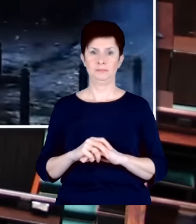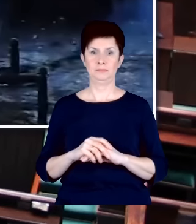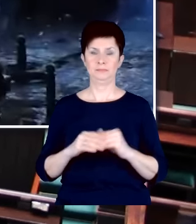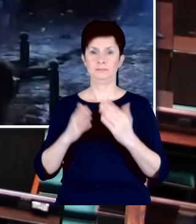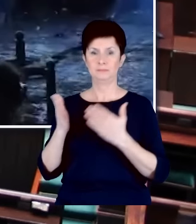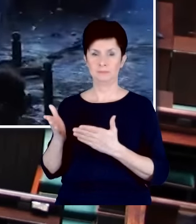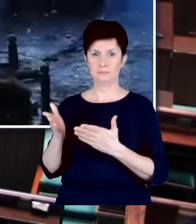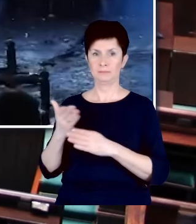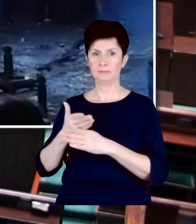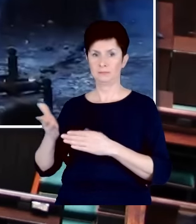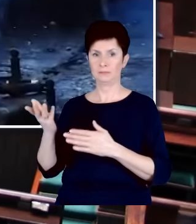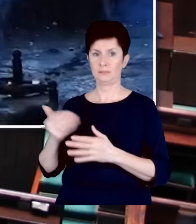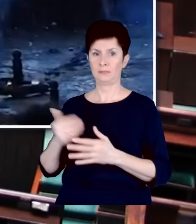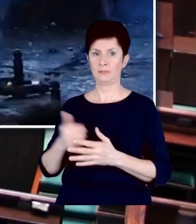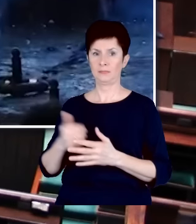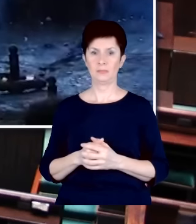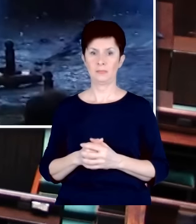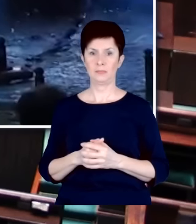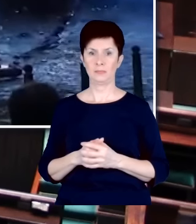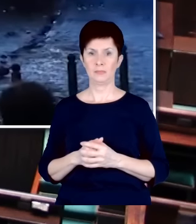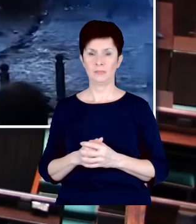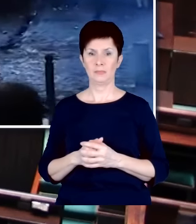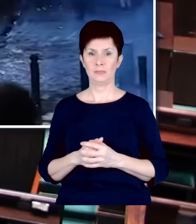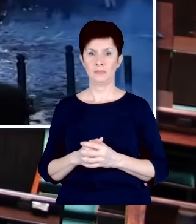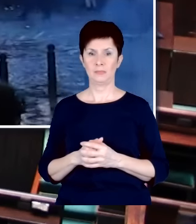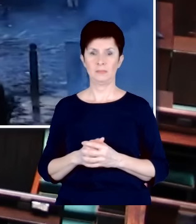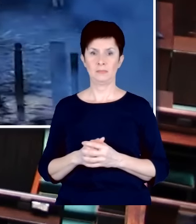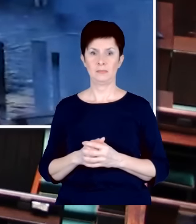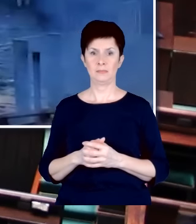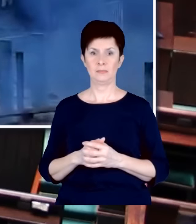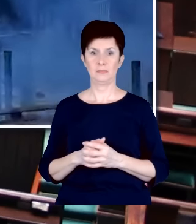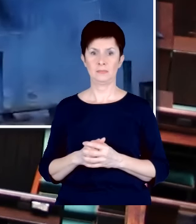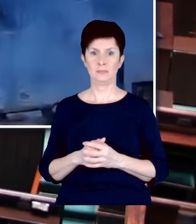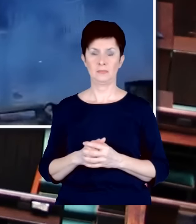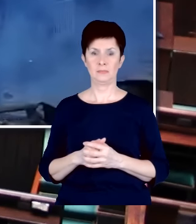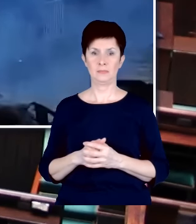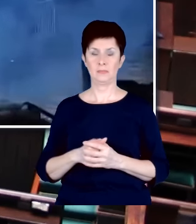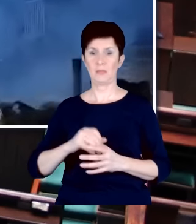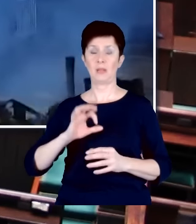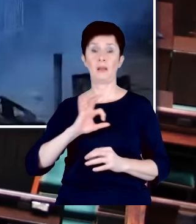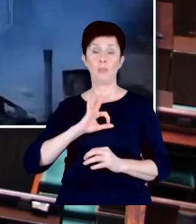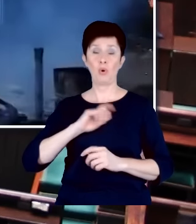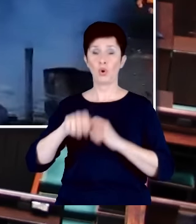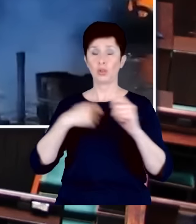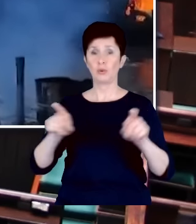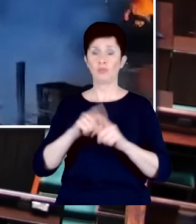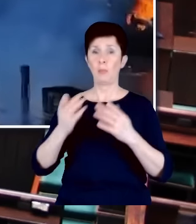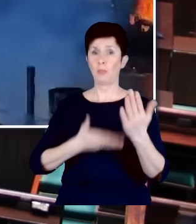Bardzo proszę. Tak, więc jeszcze raz, tutaj jest moje rozwiązanie i także proponowane przez polski